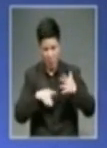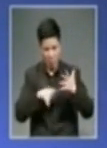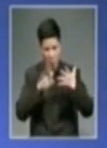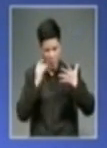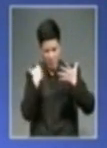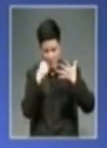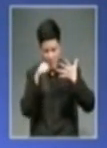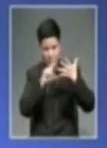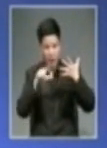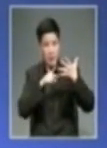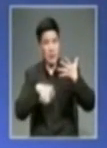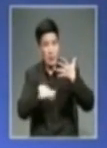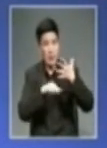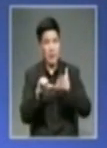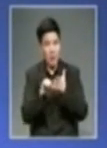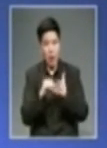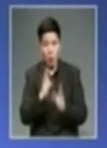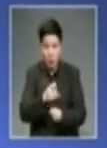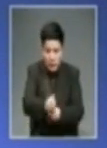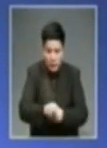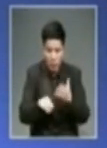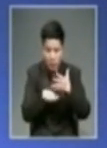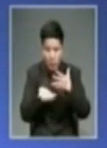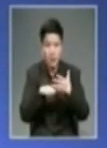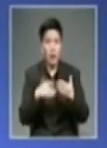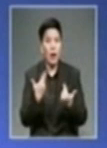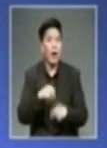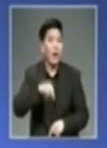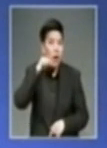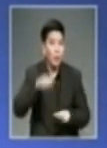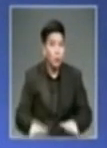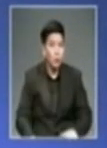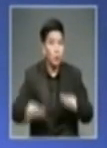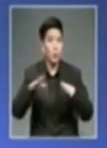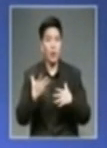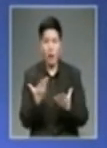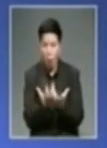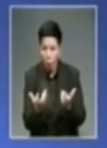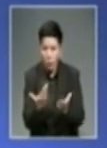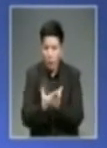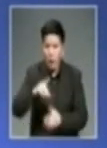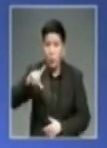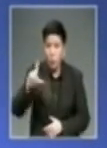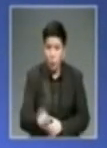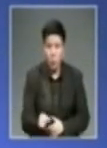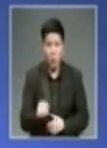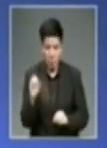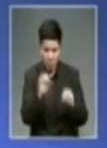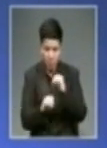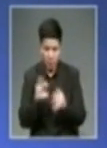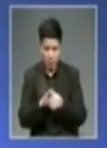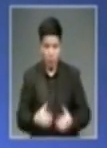านคนนะครับการแก้ปัญหาเกษตรกรแก้ปัญหาภัยแล้งน้ำท่วมราคาพืชผลตกต่ำความไม่ปลอดภัยชีวิตและ